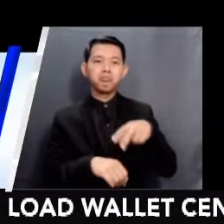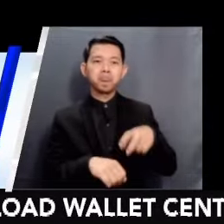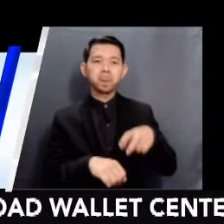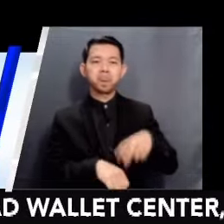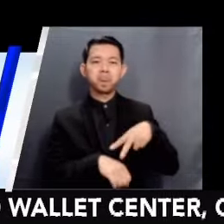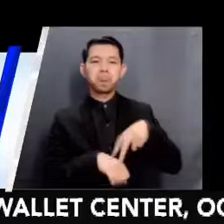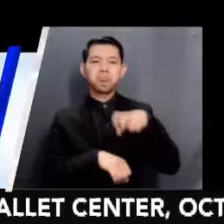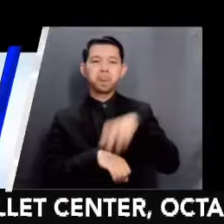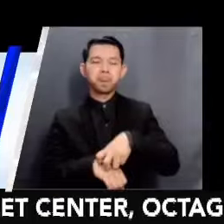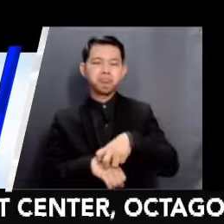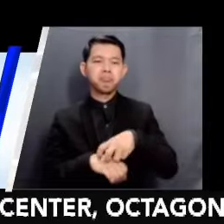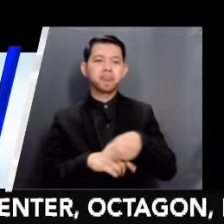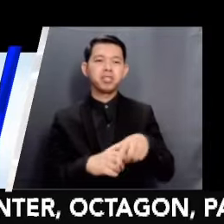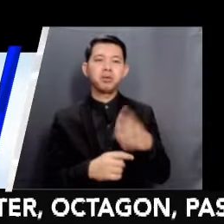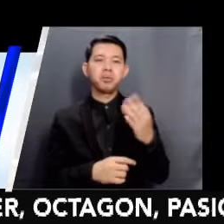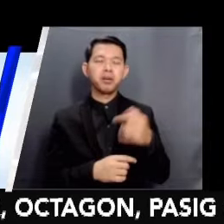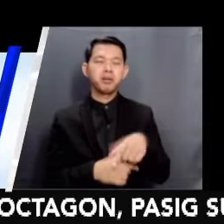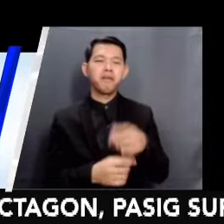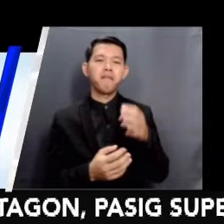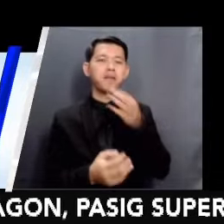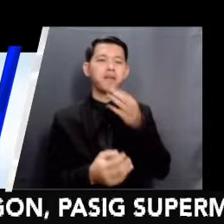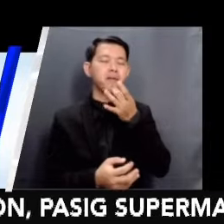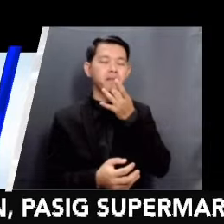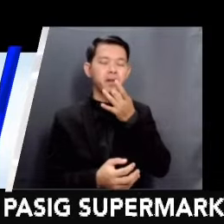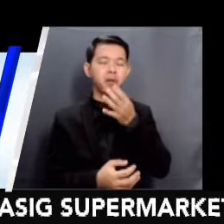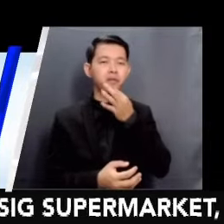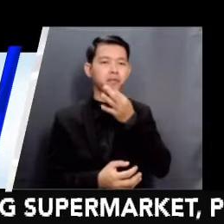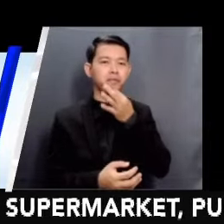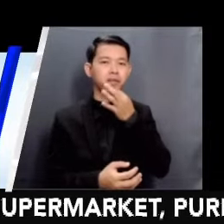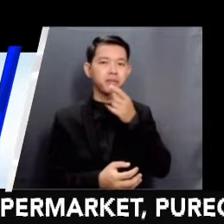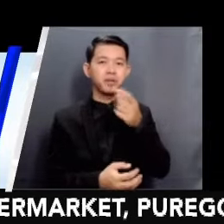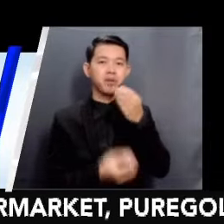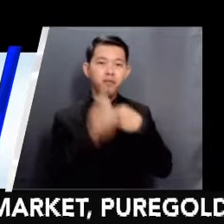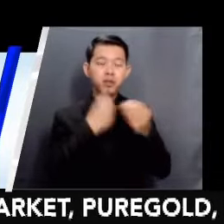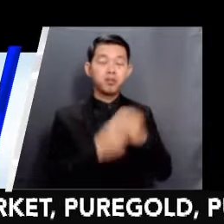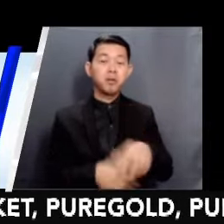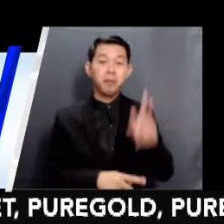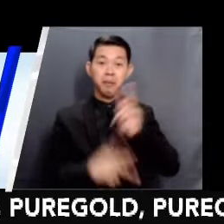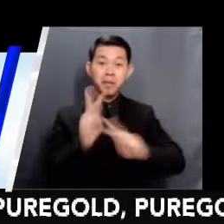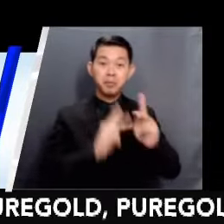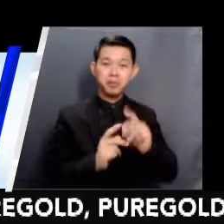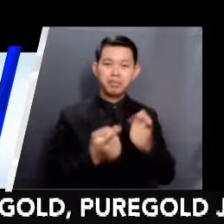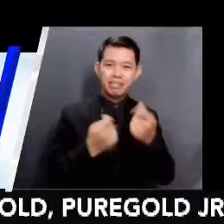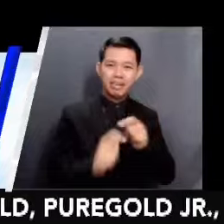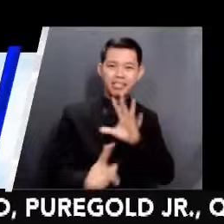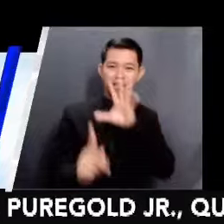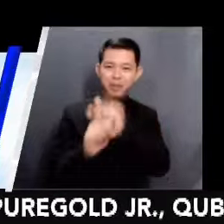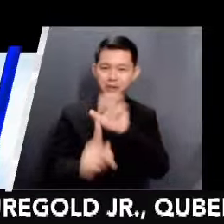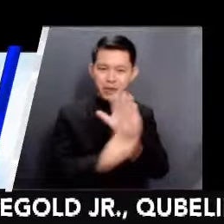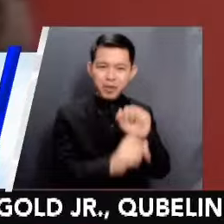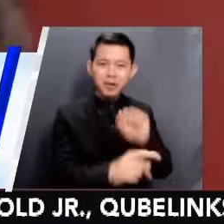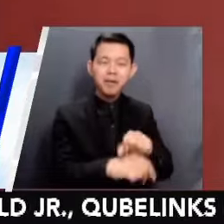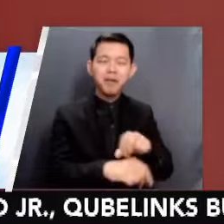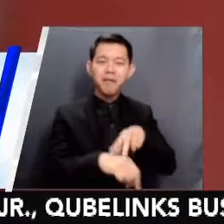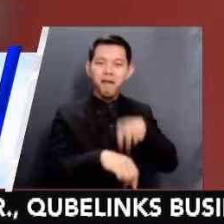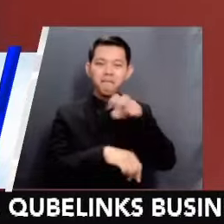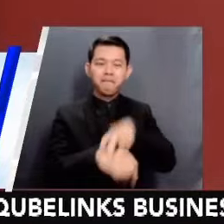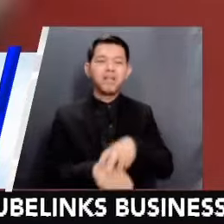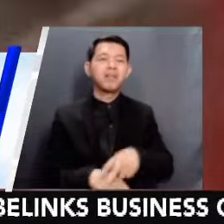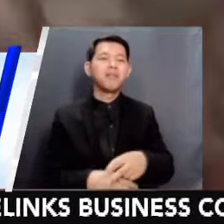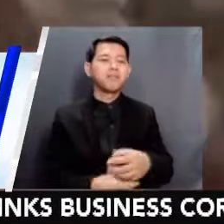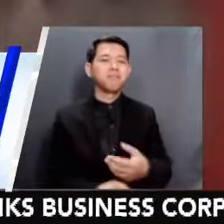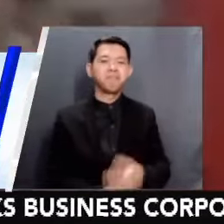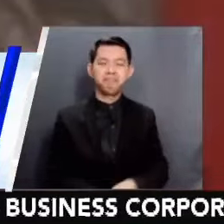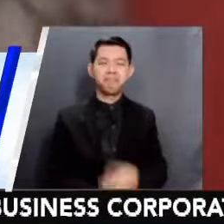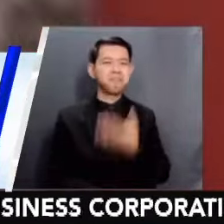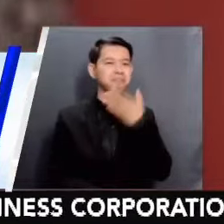gamo-gamo. Pinagkaguluhan at pinaghuhuli ng ilang mga residente ang mga palaka na masarap daw i-adobo o ihawin. Sa ilang